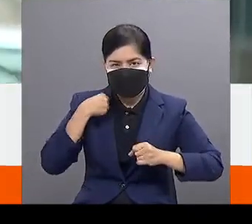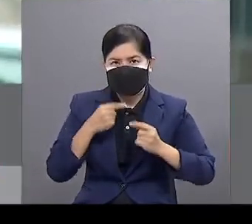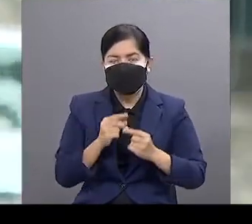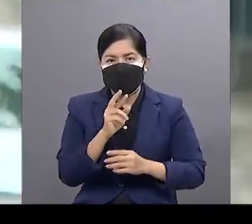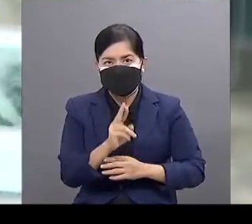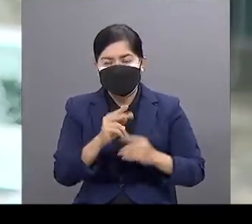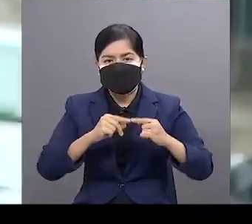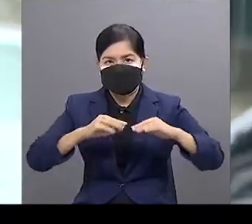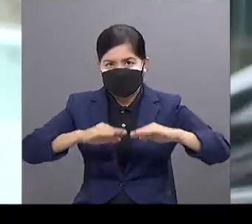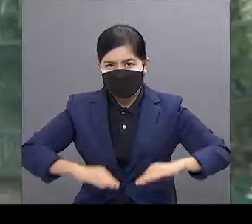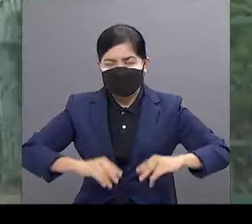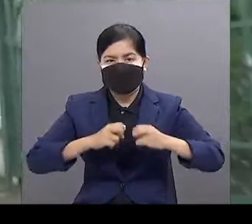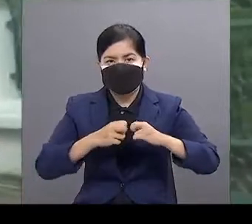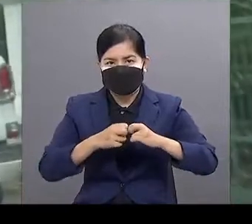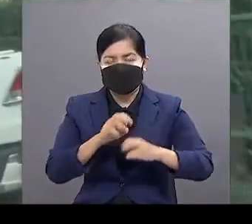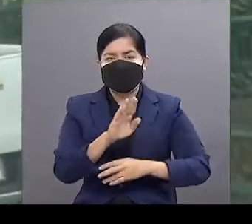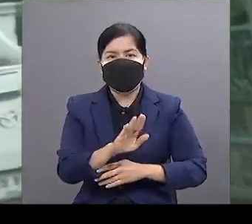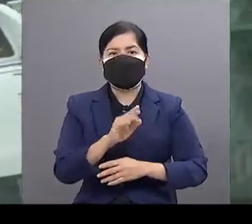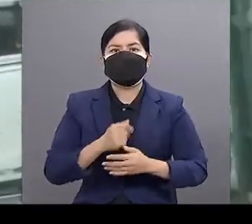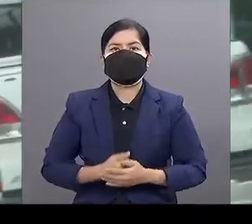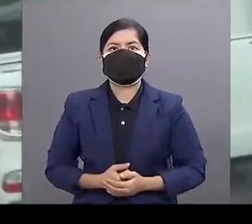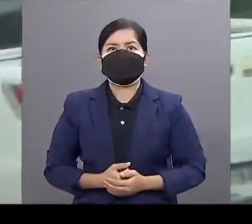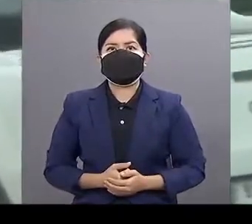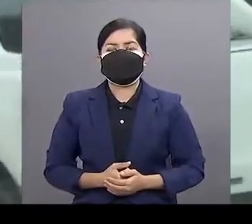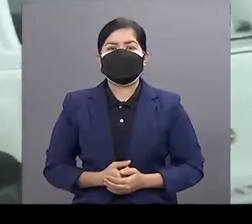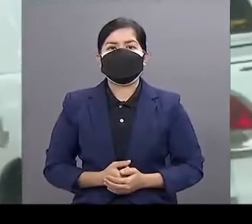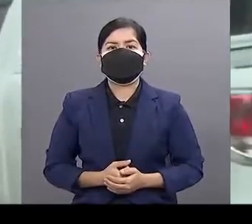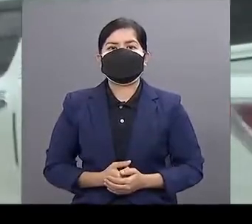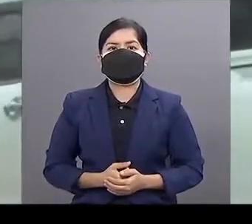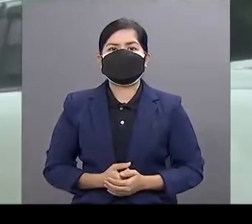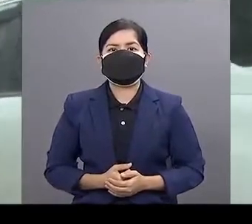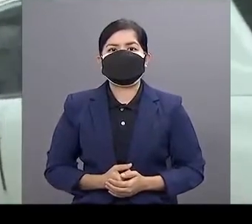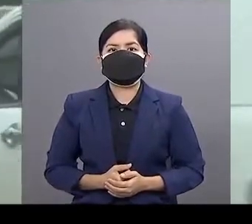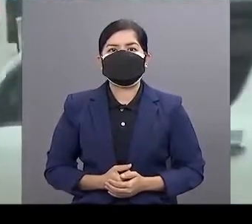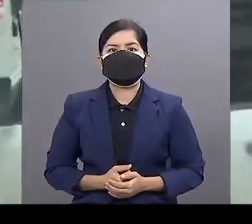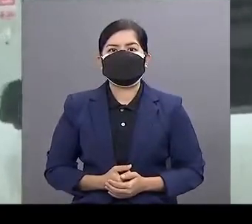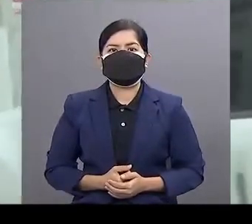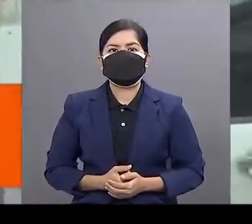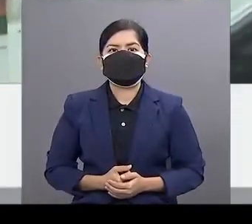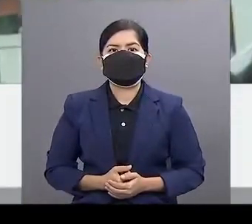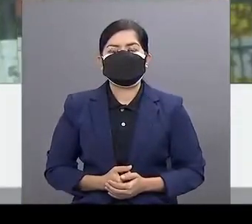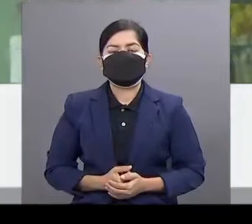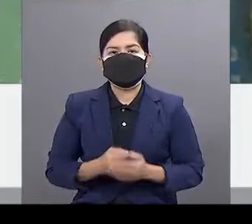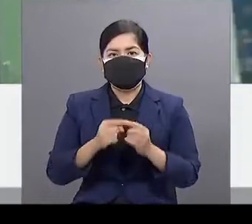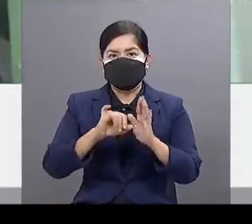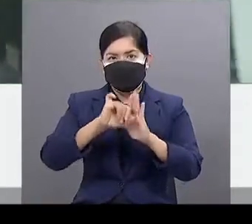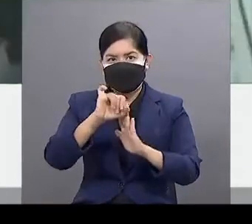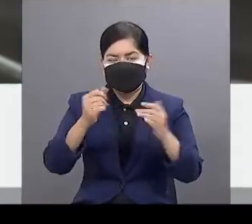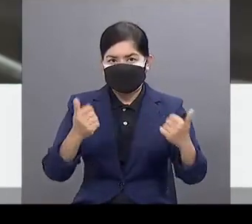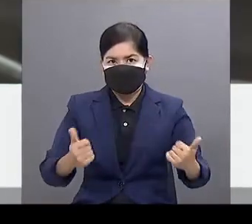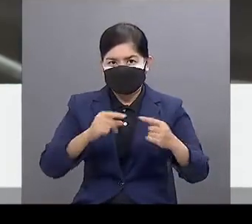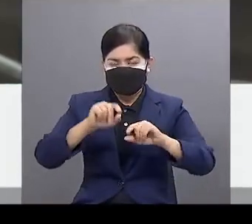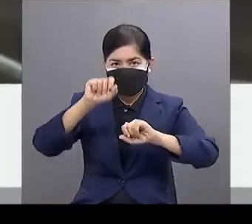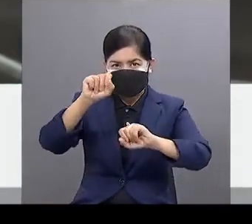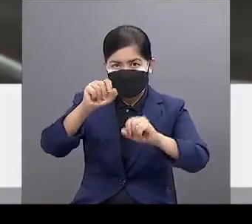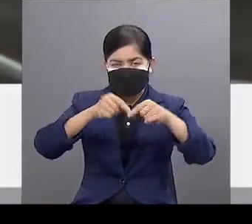คนในครอบครัวครับม.คที่จังหวัดเชียงใหม่ยังคงประกาศให้ชุมชนช้างคลานที่